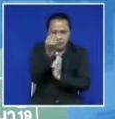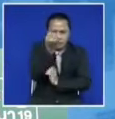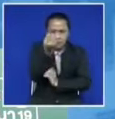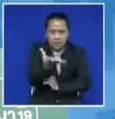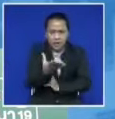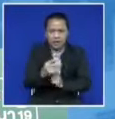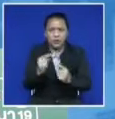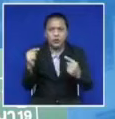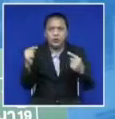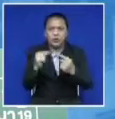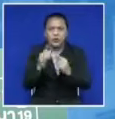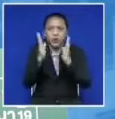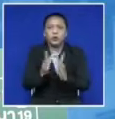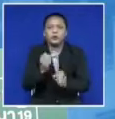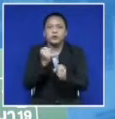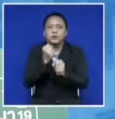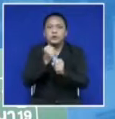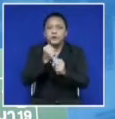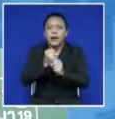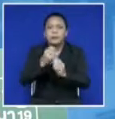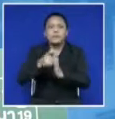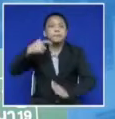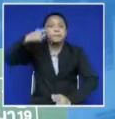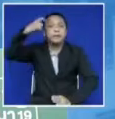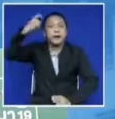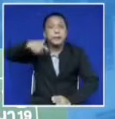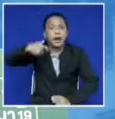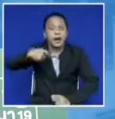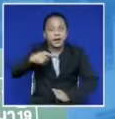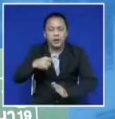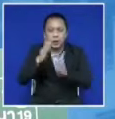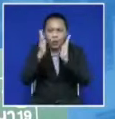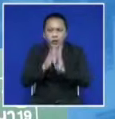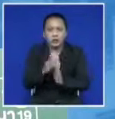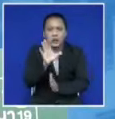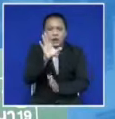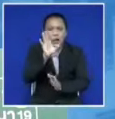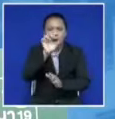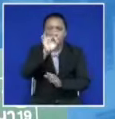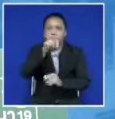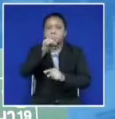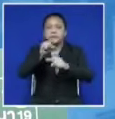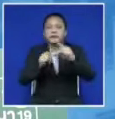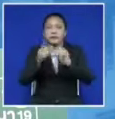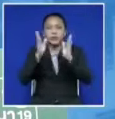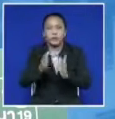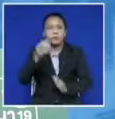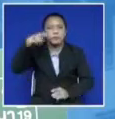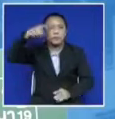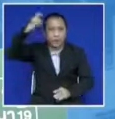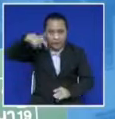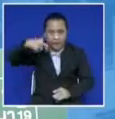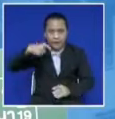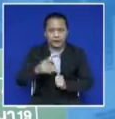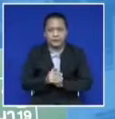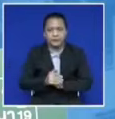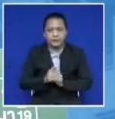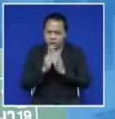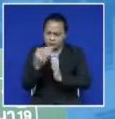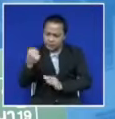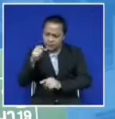นะครับโดยเฉพาะอย่างยิ่งในแรงงานพม่านะครับเราตรวจพบทั้งหมดเนี่ย 90% นะเป็นชาวพม่านะครับส่วนประม